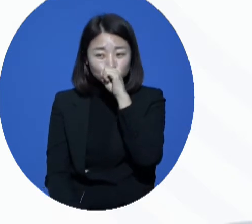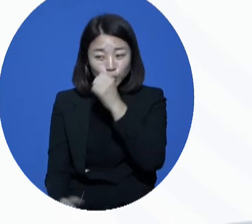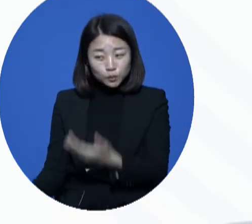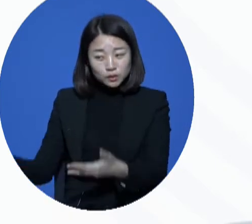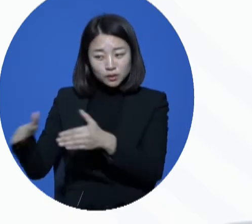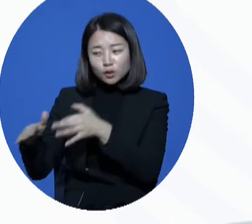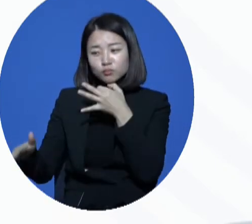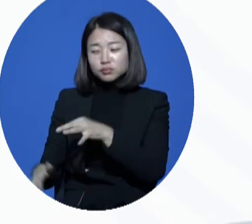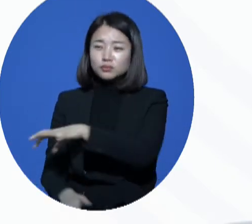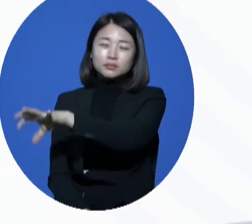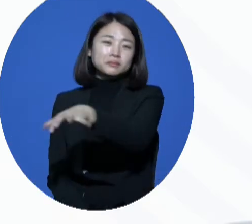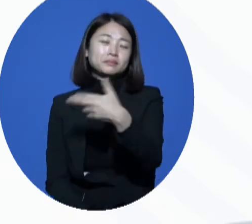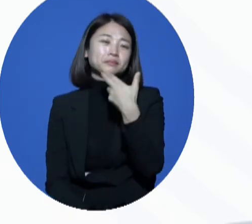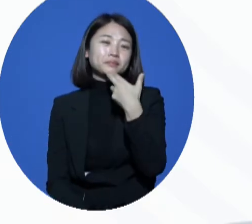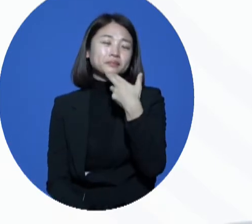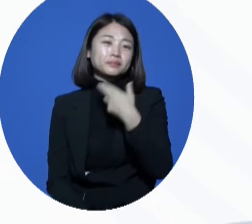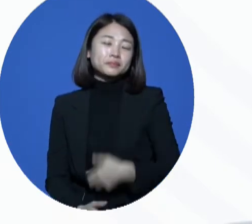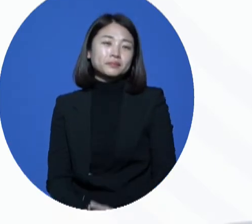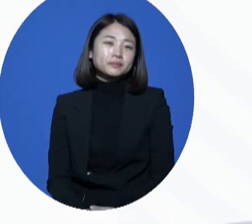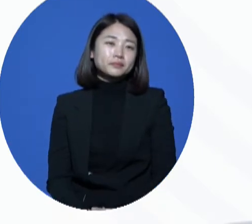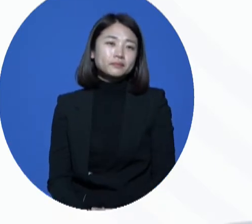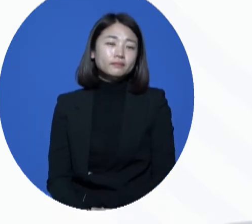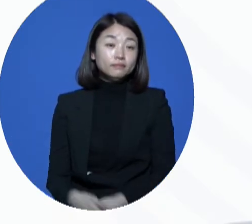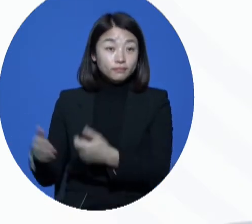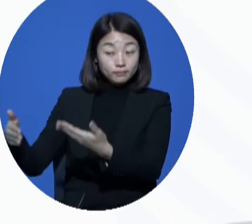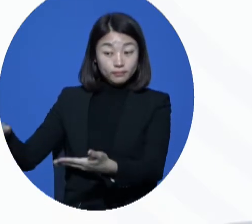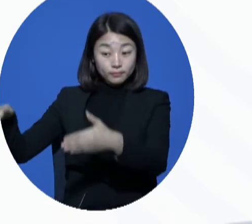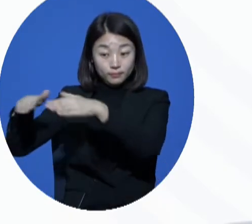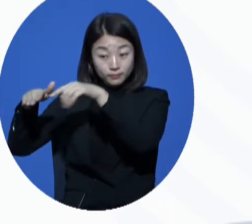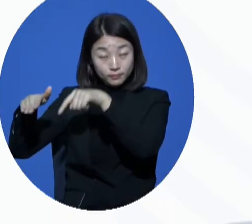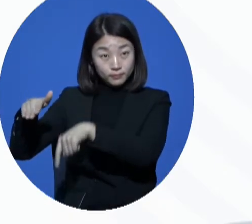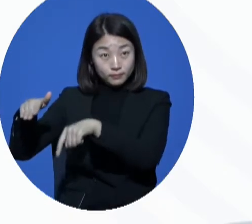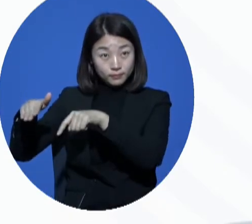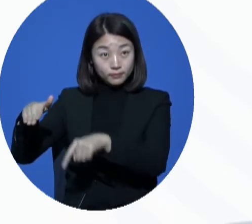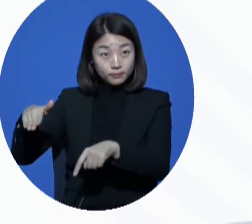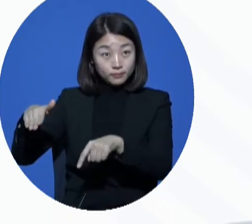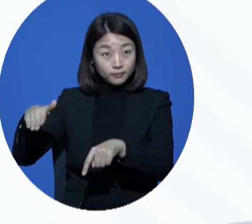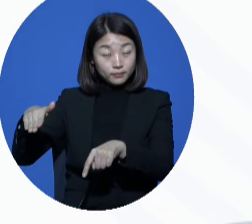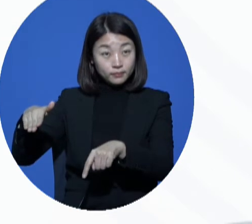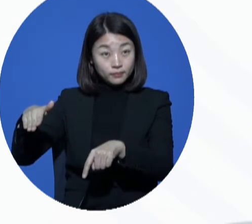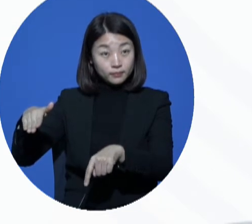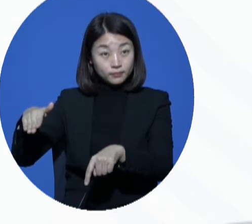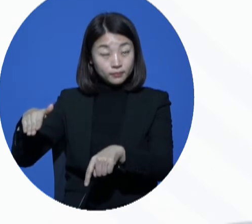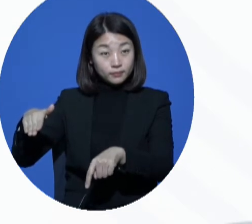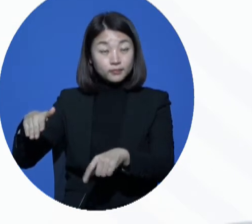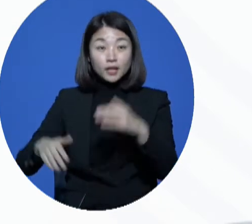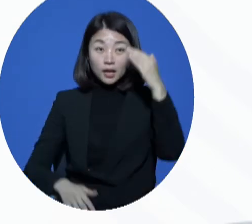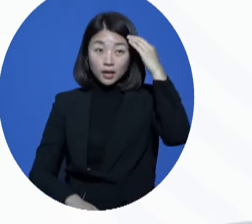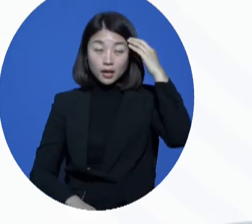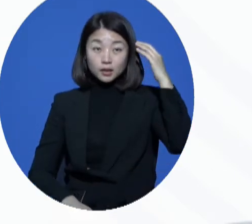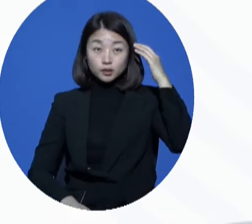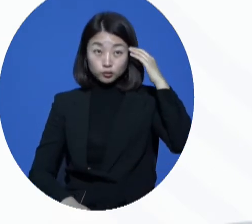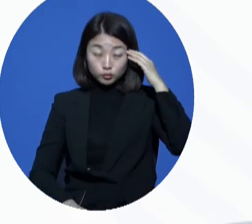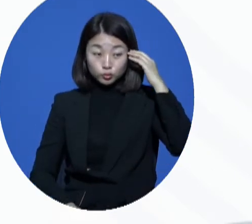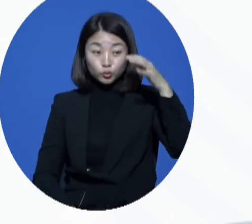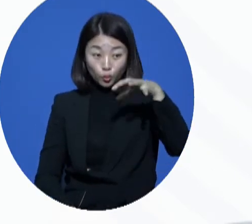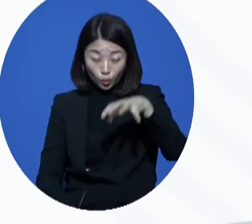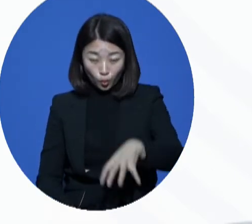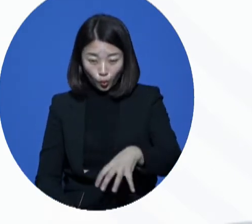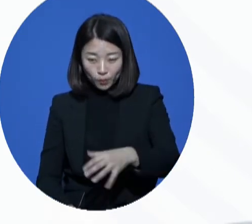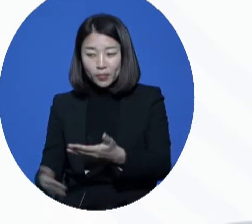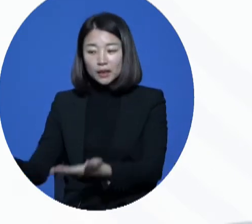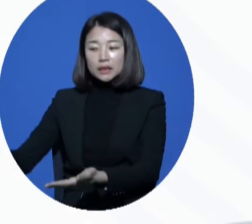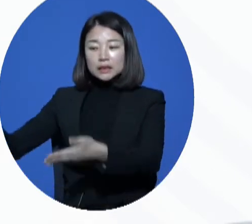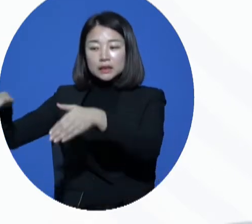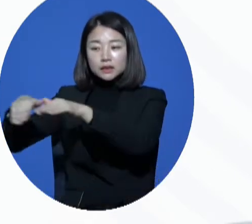없는 것이고요. 이런 시설화된 상황에서 전 사회가 이 시설화 유지에 함께 기여하고 있고 정책도